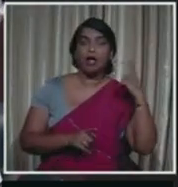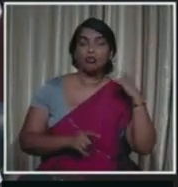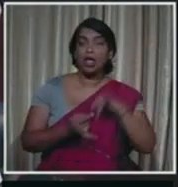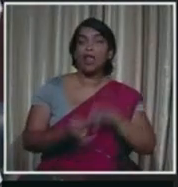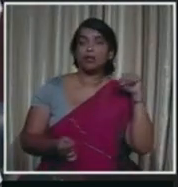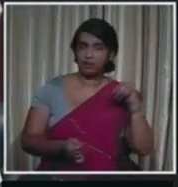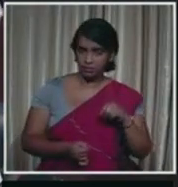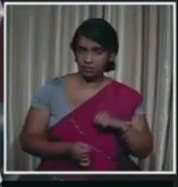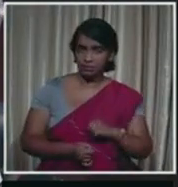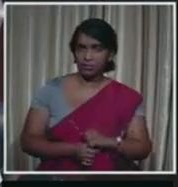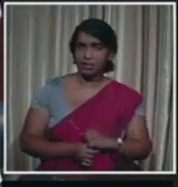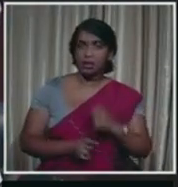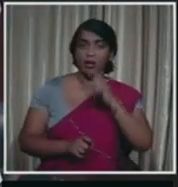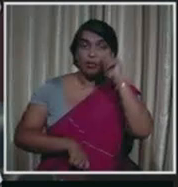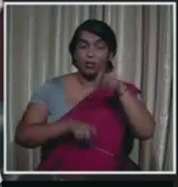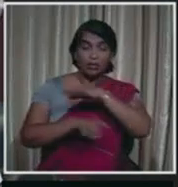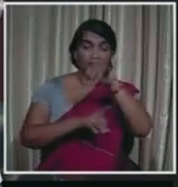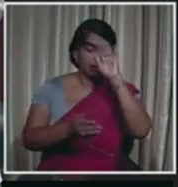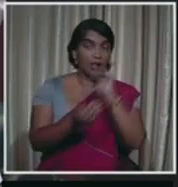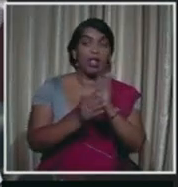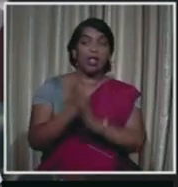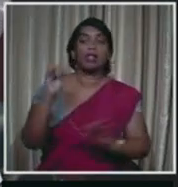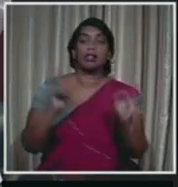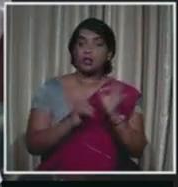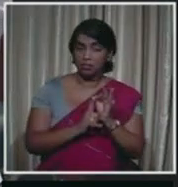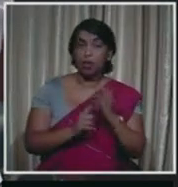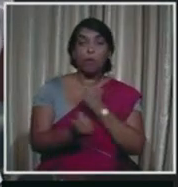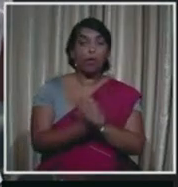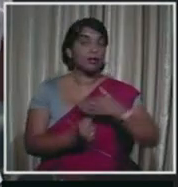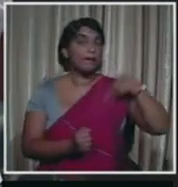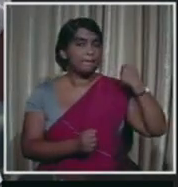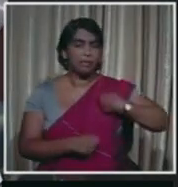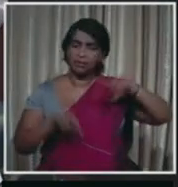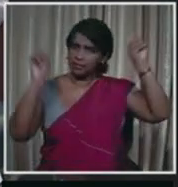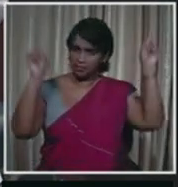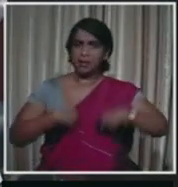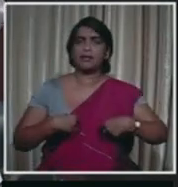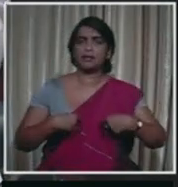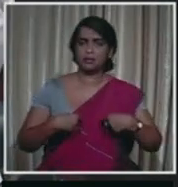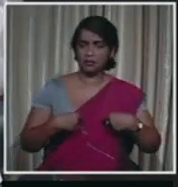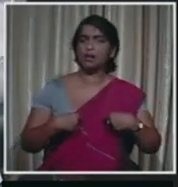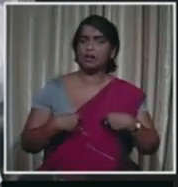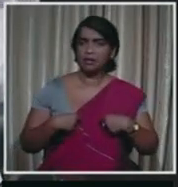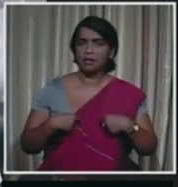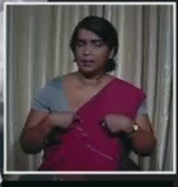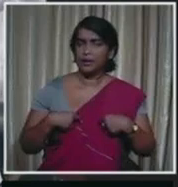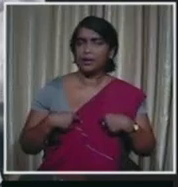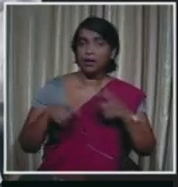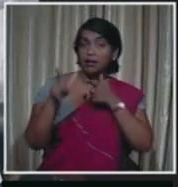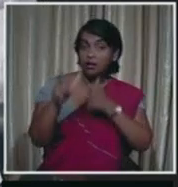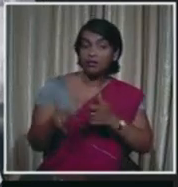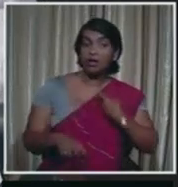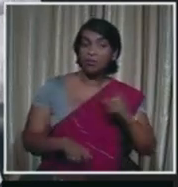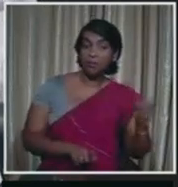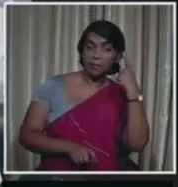ලේකම්ව මහජන ආරක්ෂක ඇමතිව පොලිස් ප්‍රතිවරයව ගෙන්නන්න අර වෙඩි තියන්න